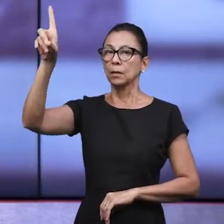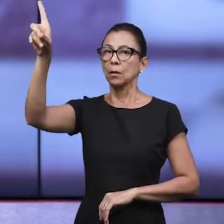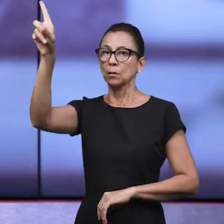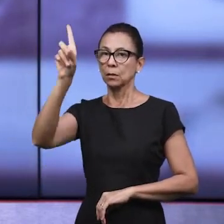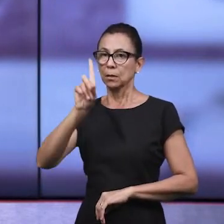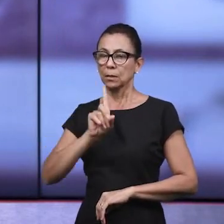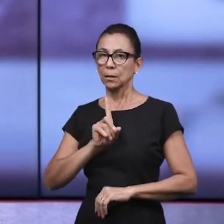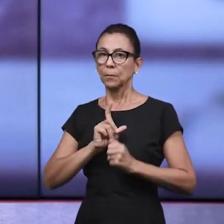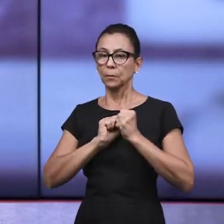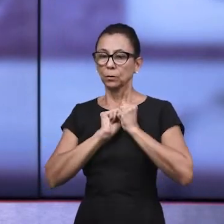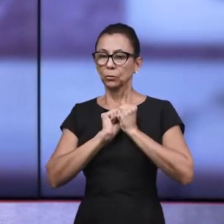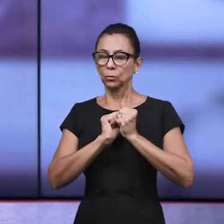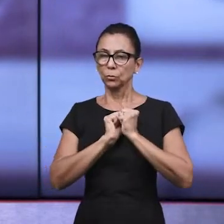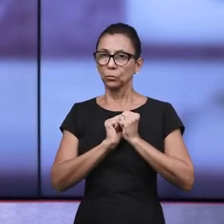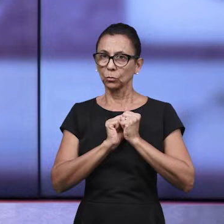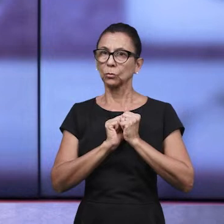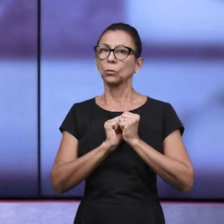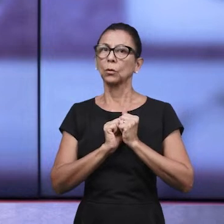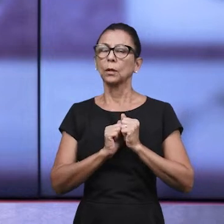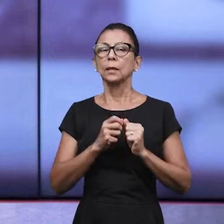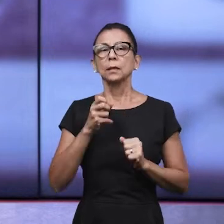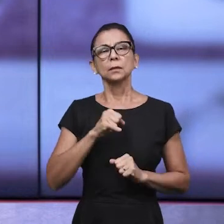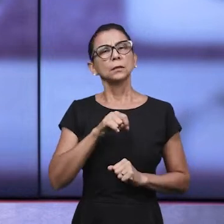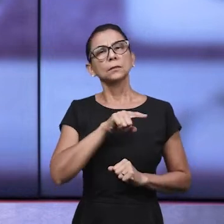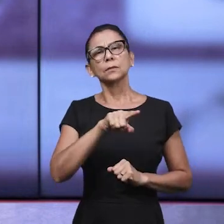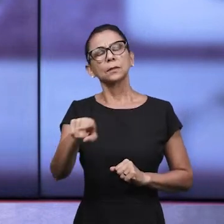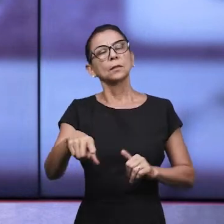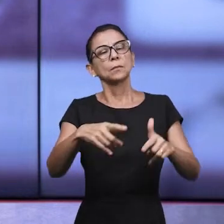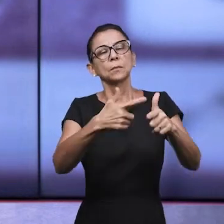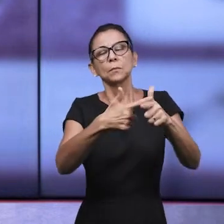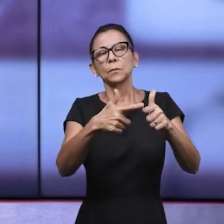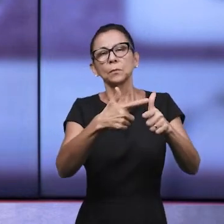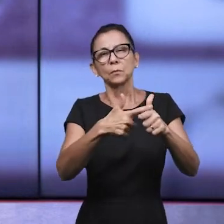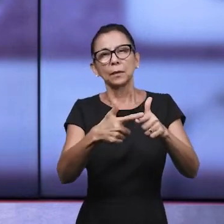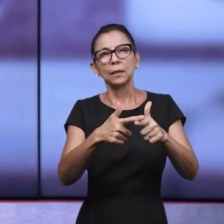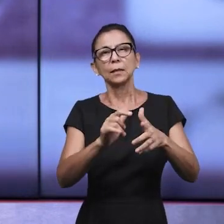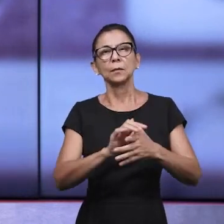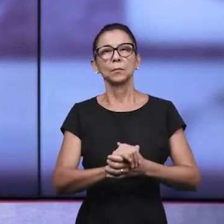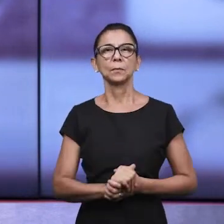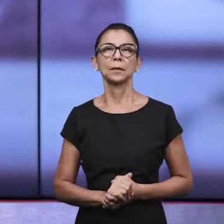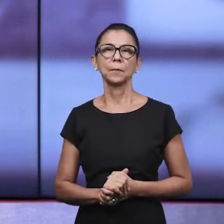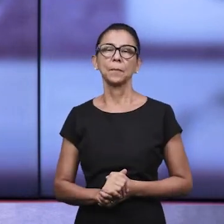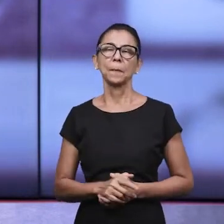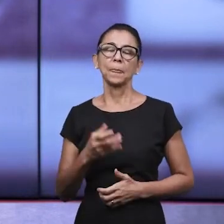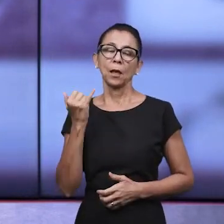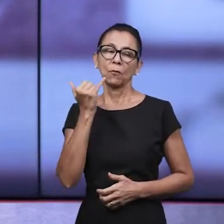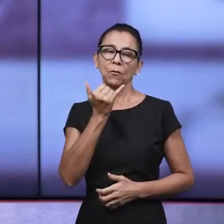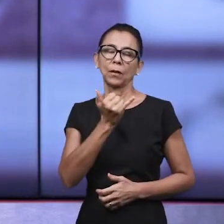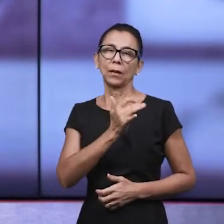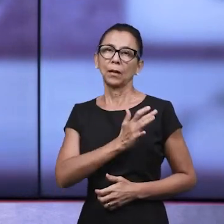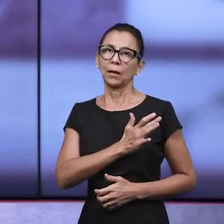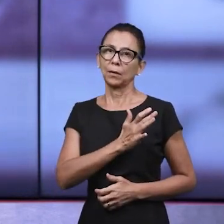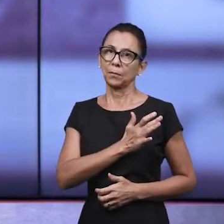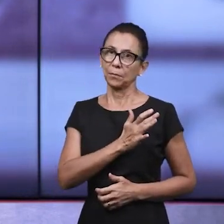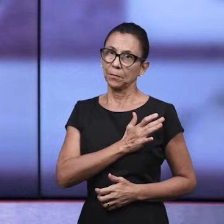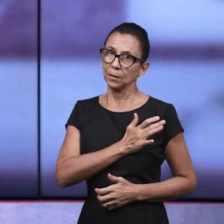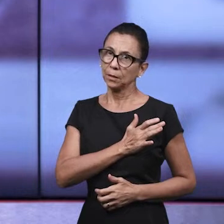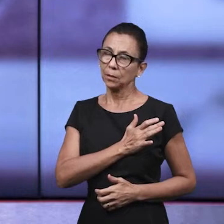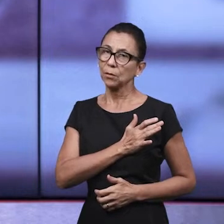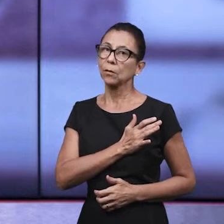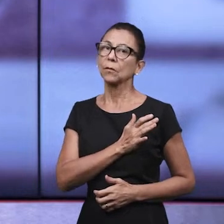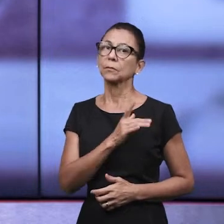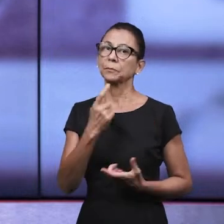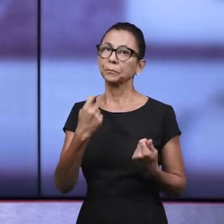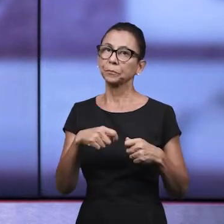quand ils ont leurs besoins et veulent partager avec un ami, ils doivent chercher ceux qui ont les mêmes expériences avec Dieu